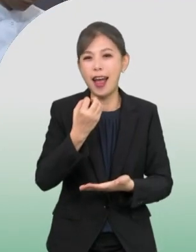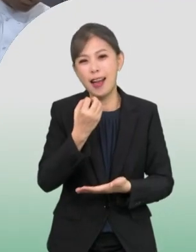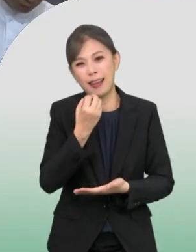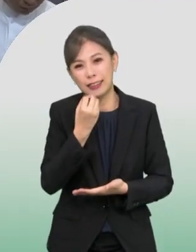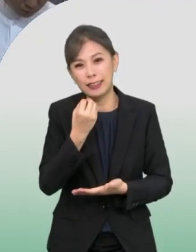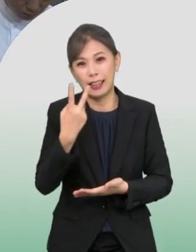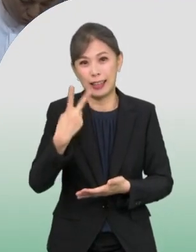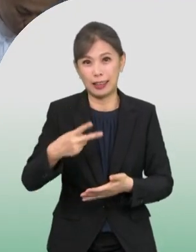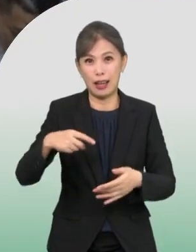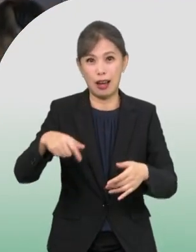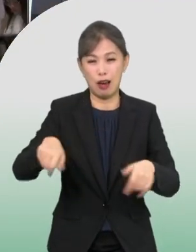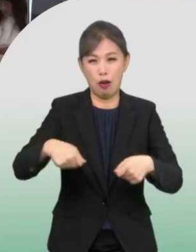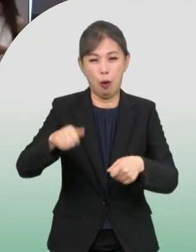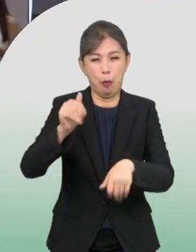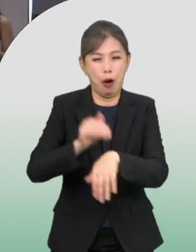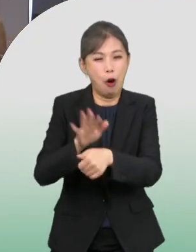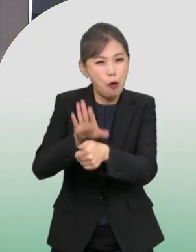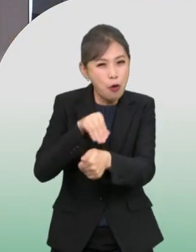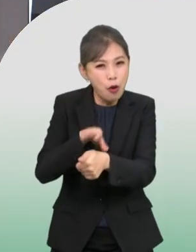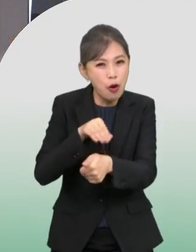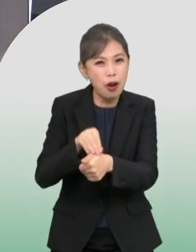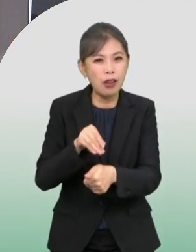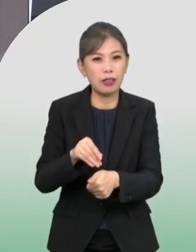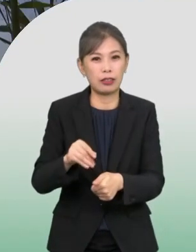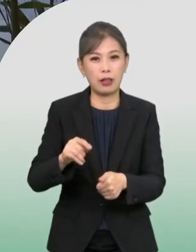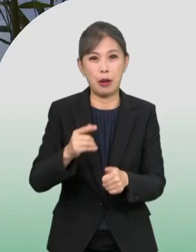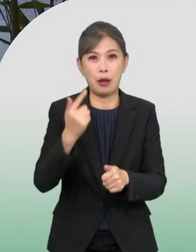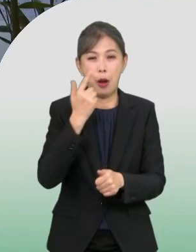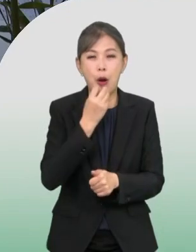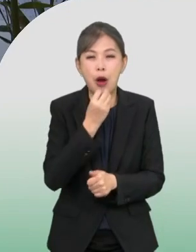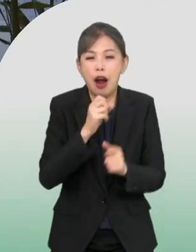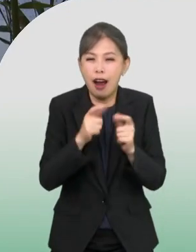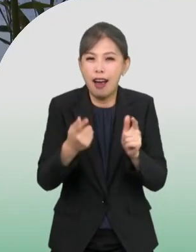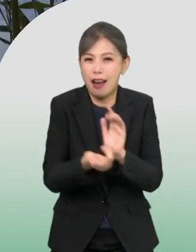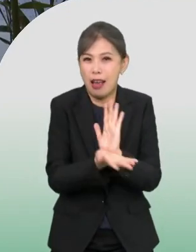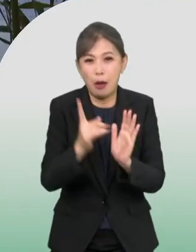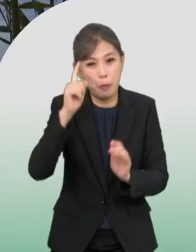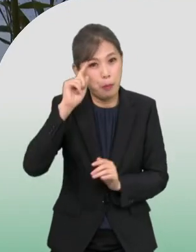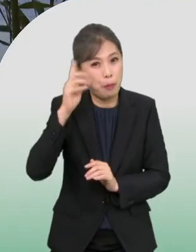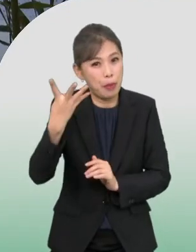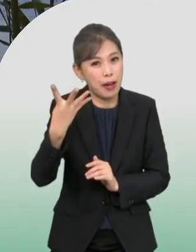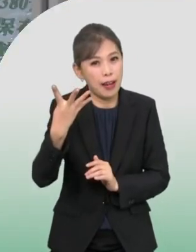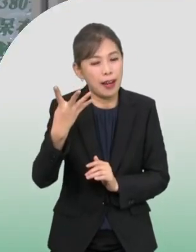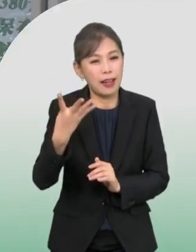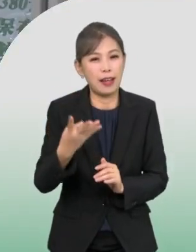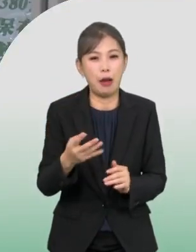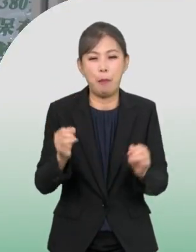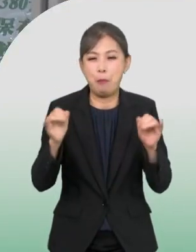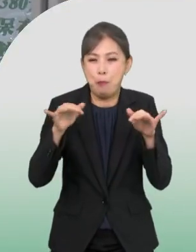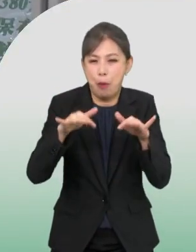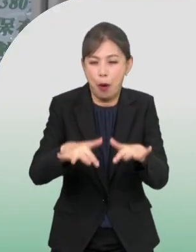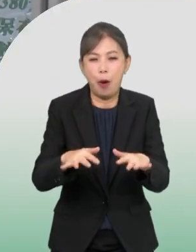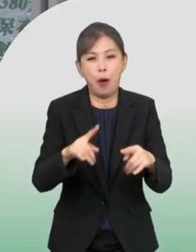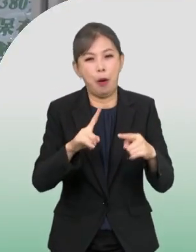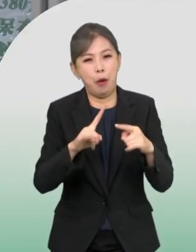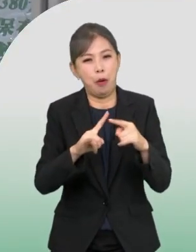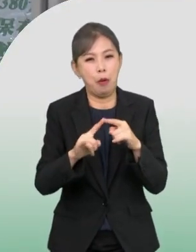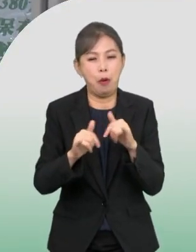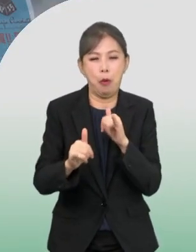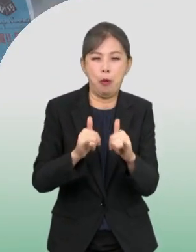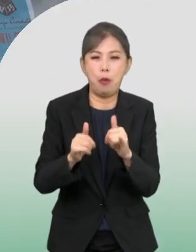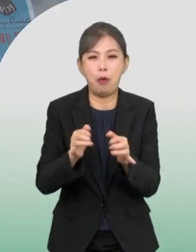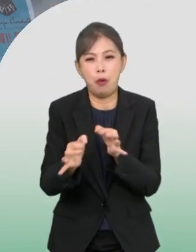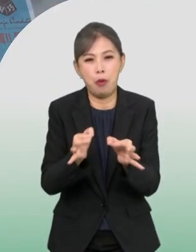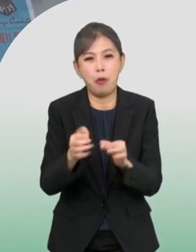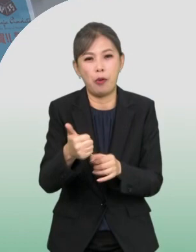师傅好创意。新年嘅美食展结合嘅传统豚创意，上个季度嘅年豚上机，一扎都各有感